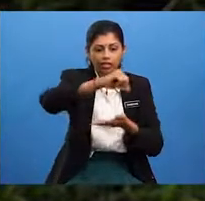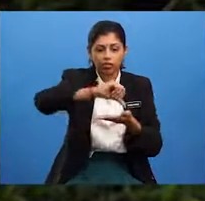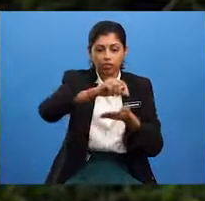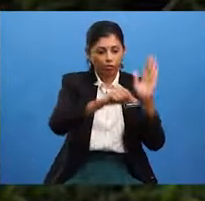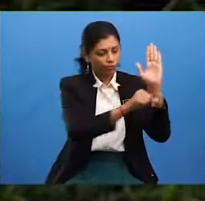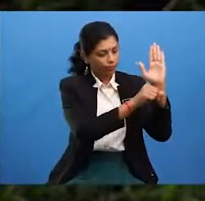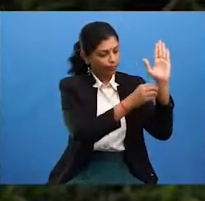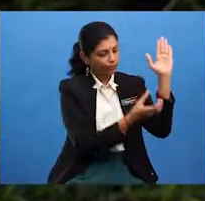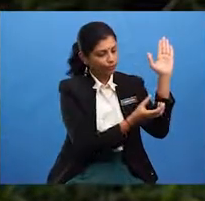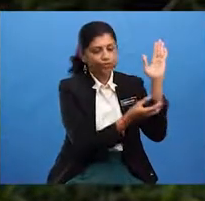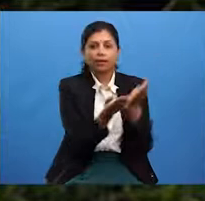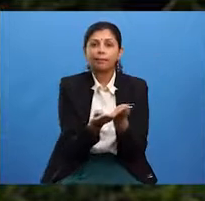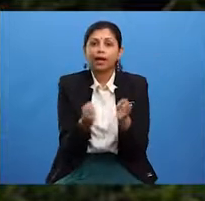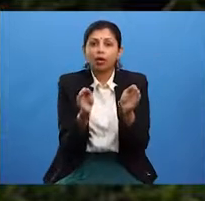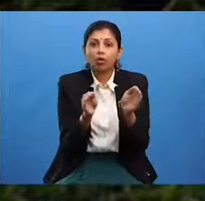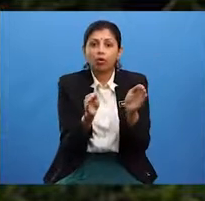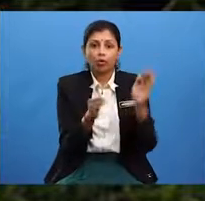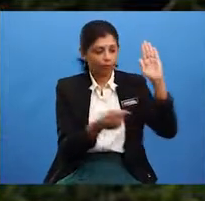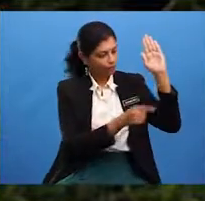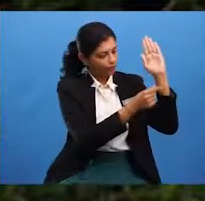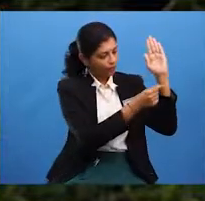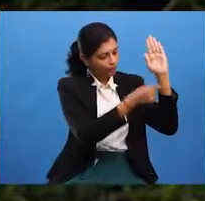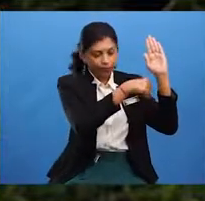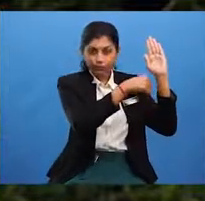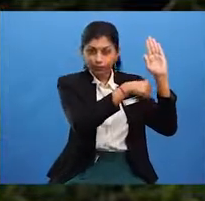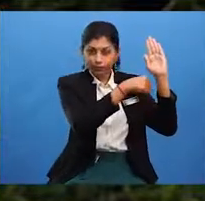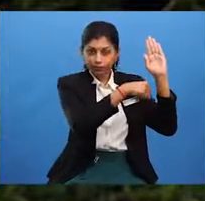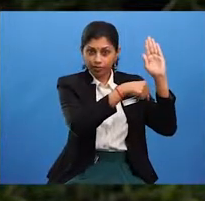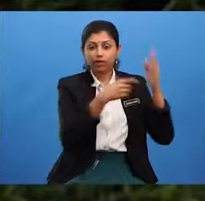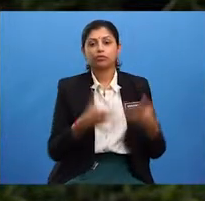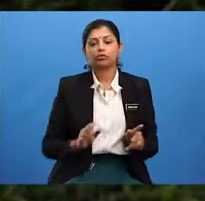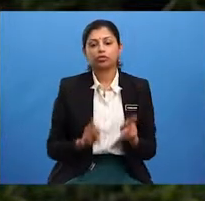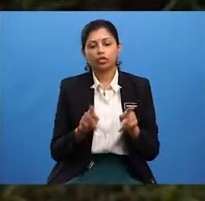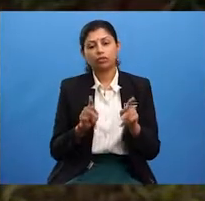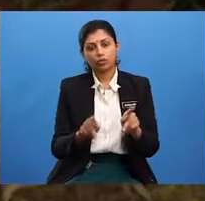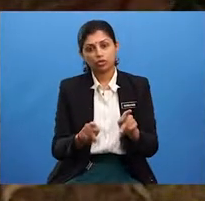getah. Ia kemudiannya diproses untuk digunakan.